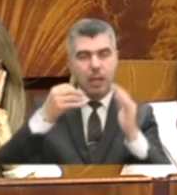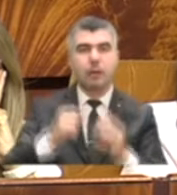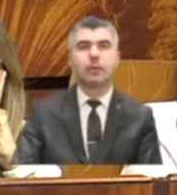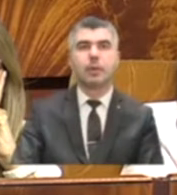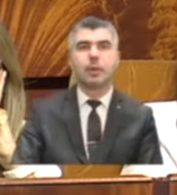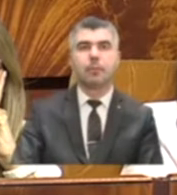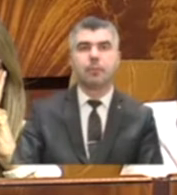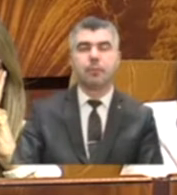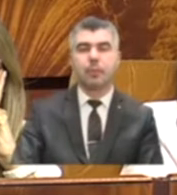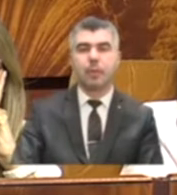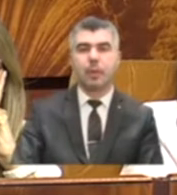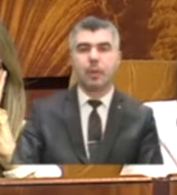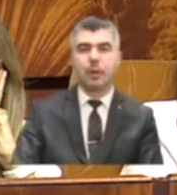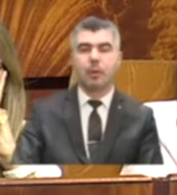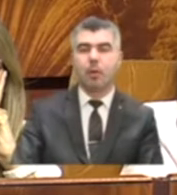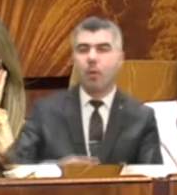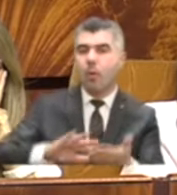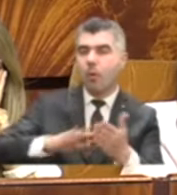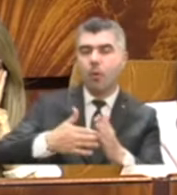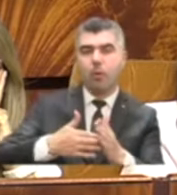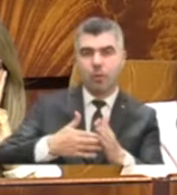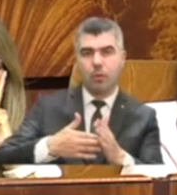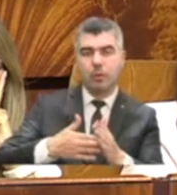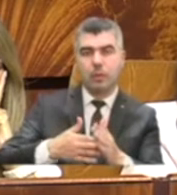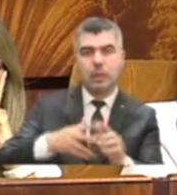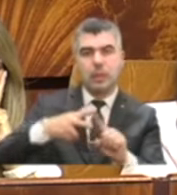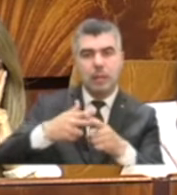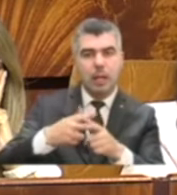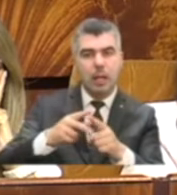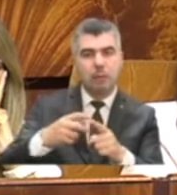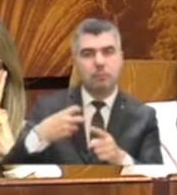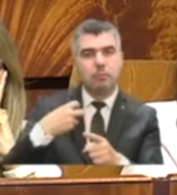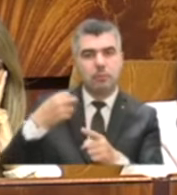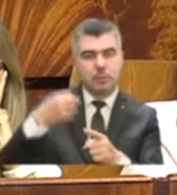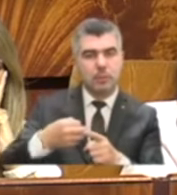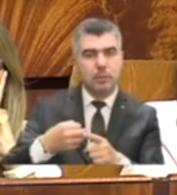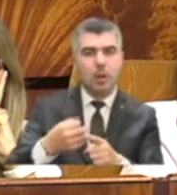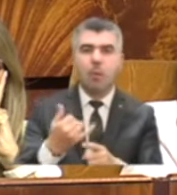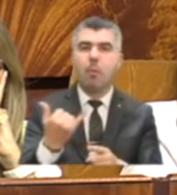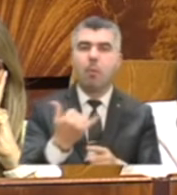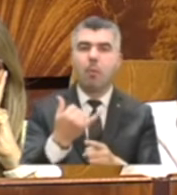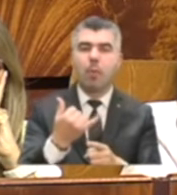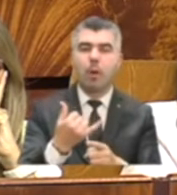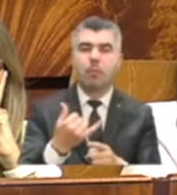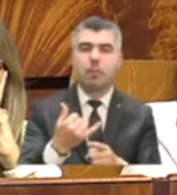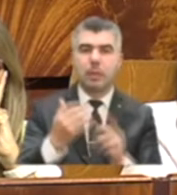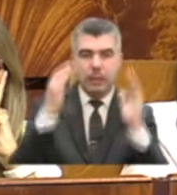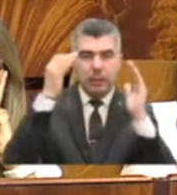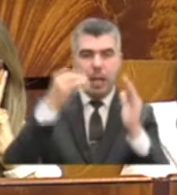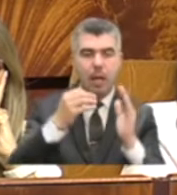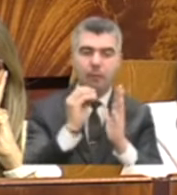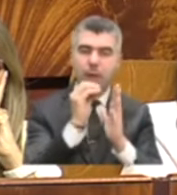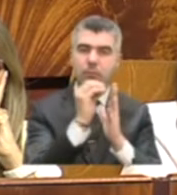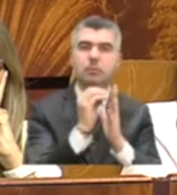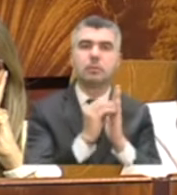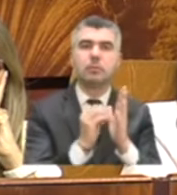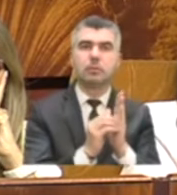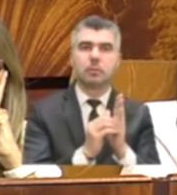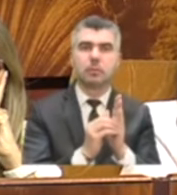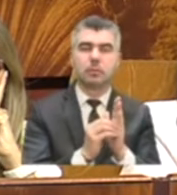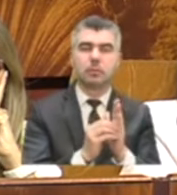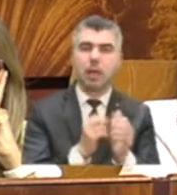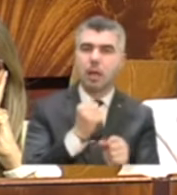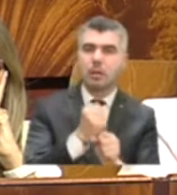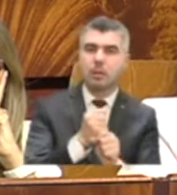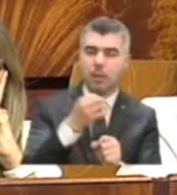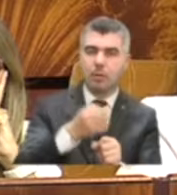بالخصوص كل ما هو مرتبط بصناعة الثروة اليوم فالثقافة محتاجة ليه باش نشتغلوا